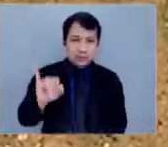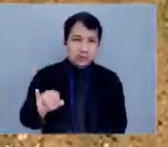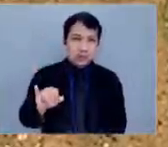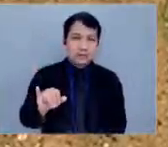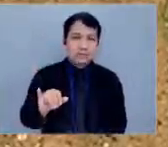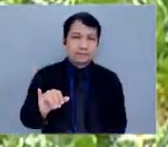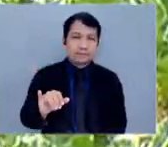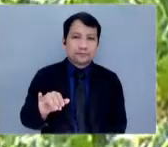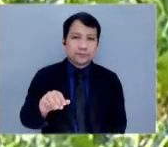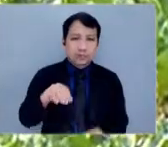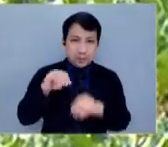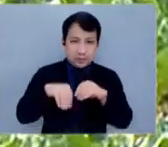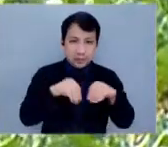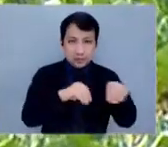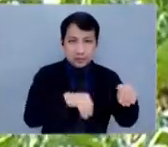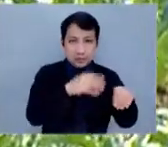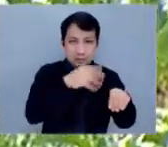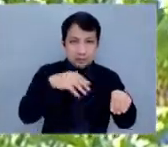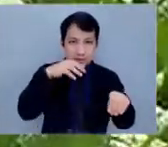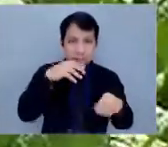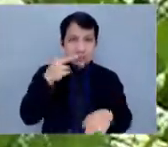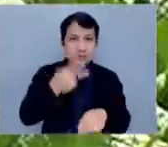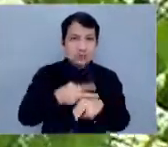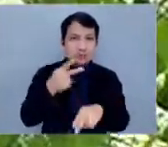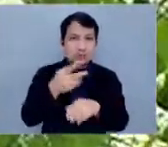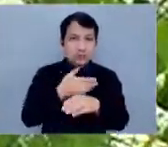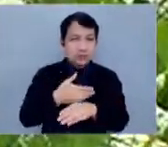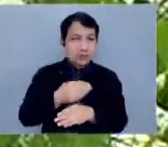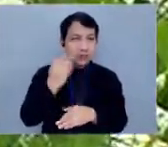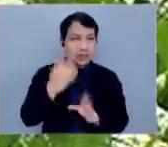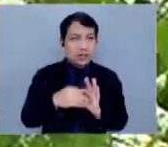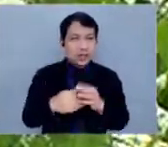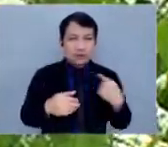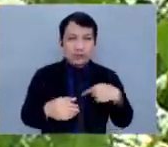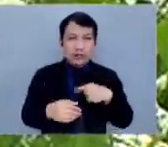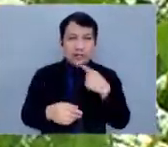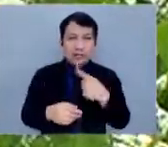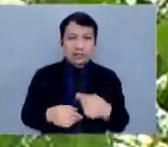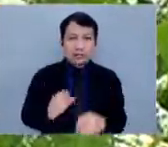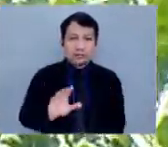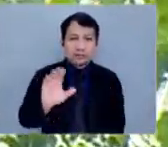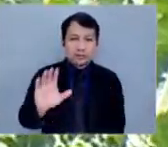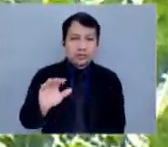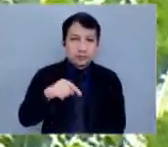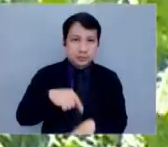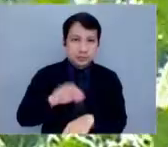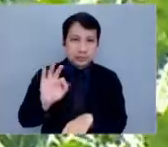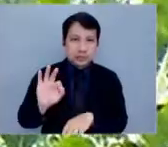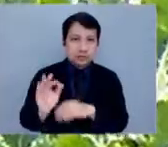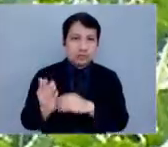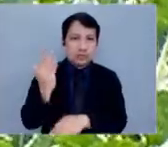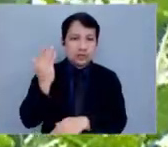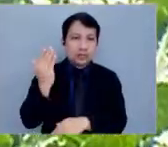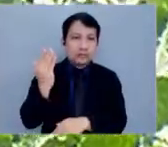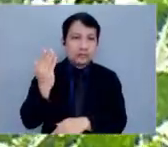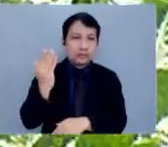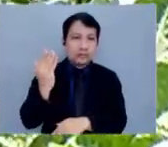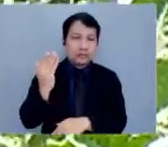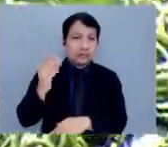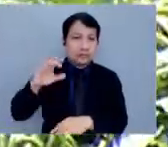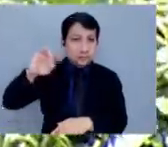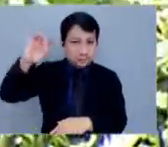mga magsasaka, doble ingat, lalo kapag pumatak na ang alas 9 ng umaga. Yan kasi yung katirikan ng